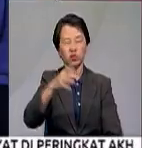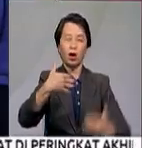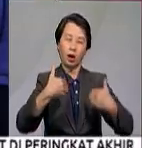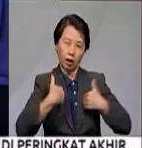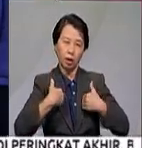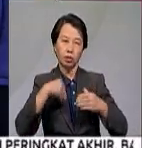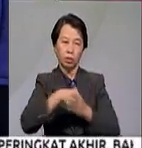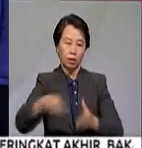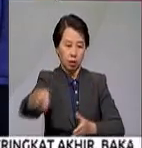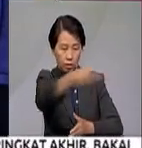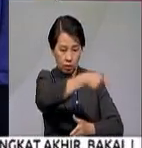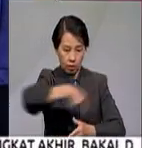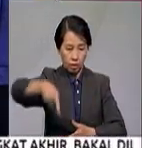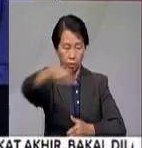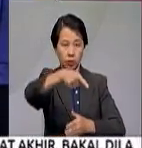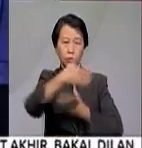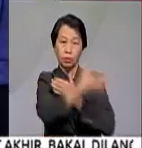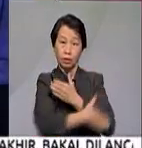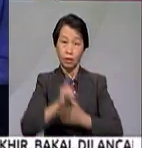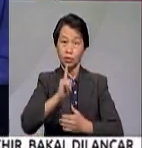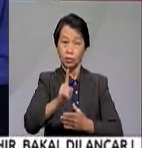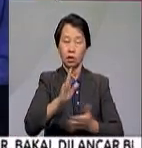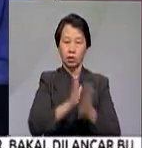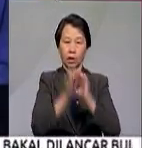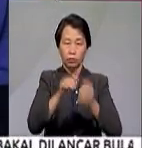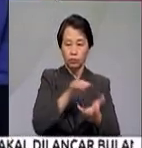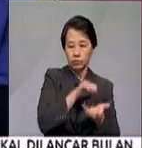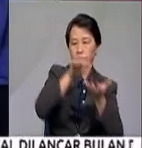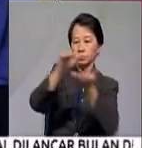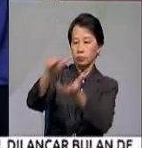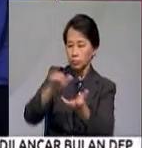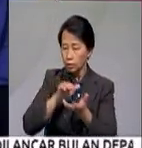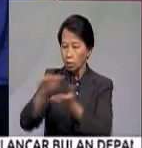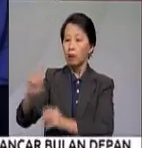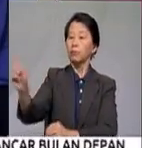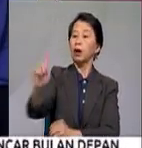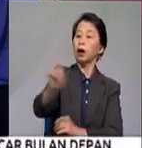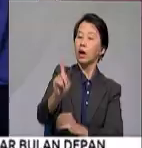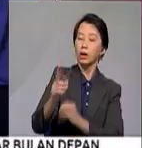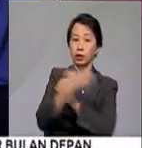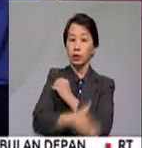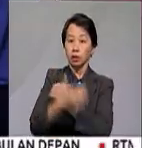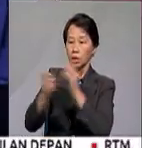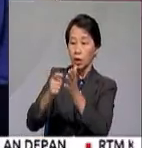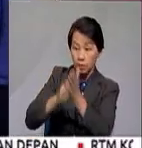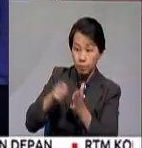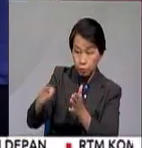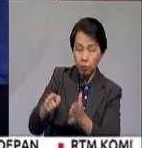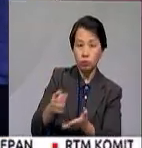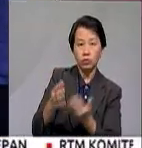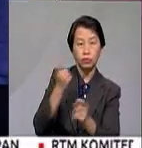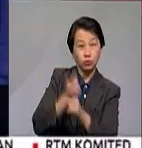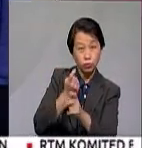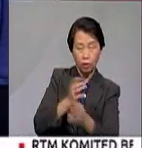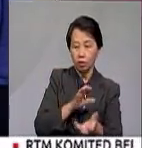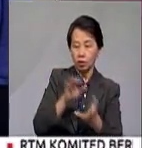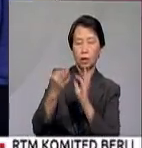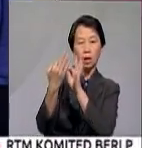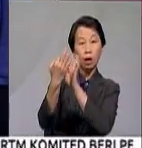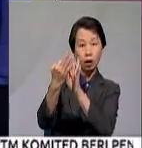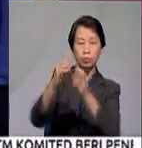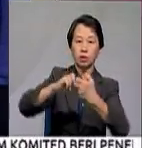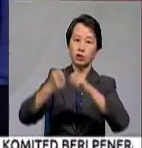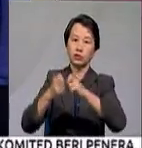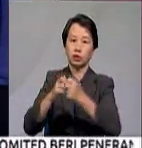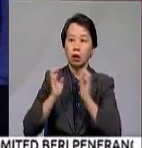diwujudkan dalam kalangan negara Islam supaya dapat menyumbang kepada mana-mana negara yang memerlukan, terutama apabila menghadapi